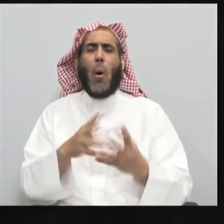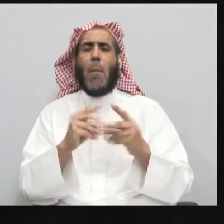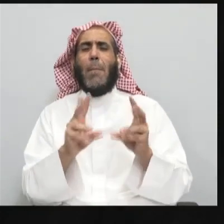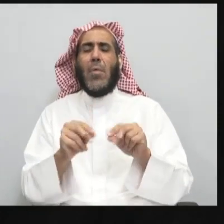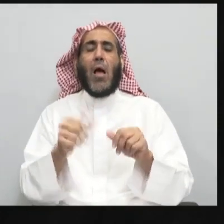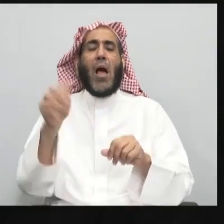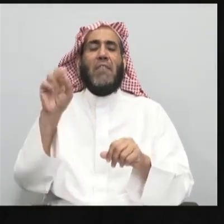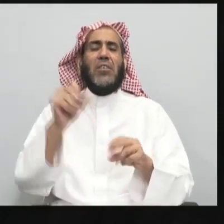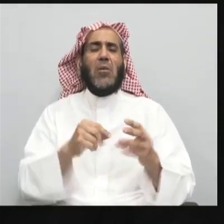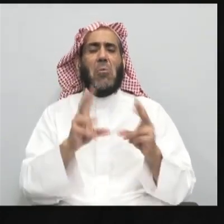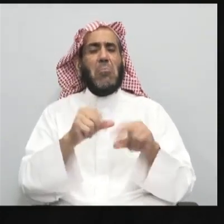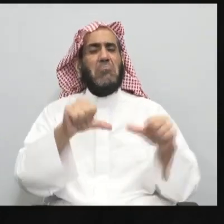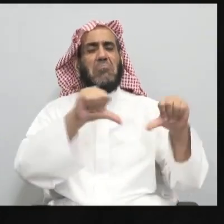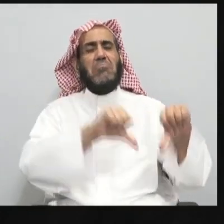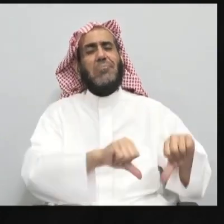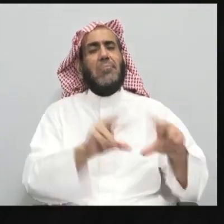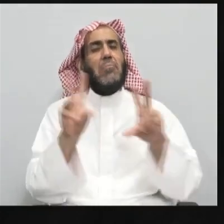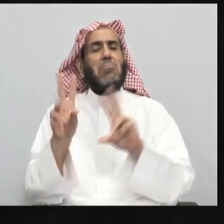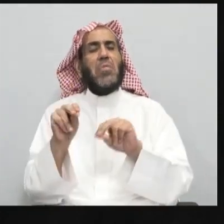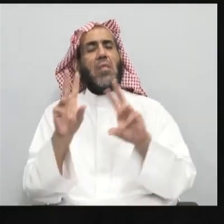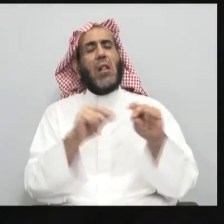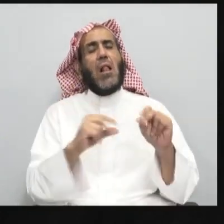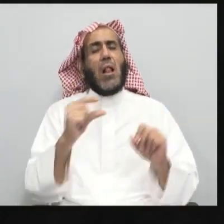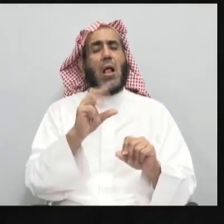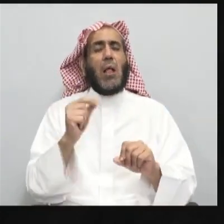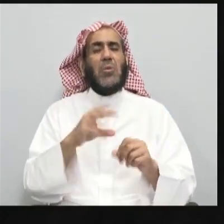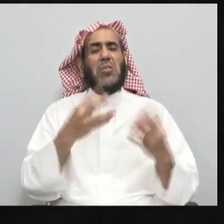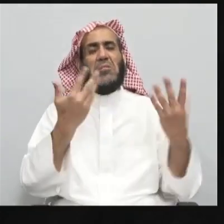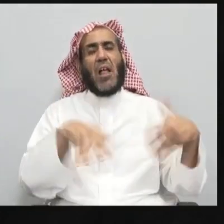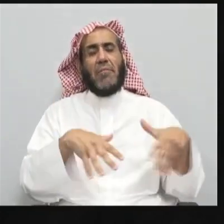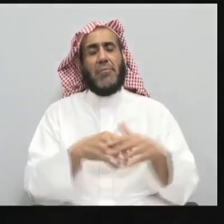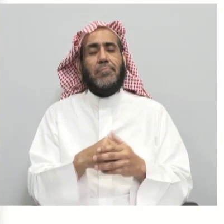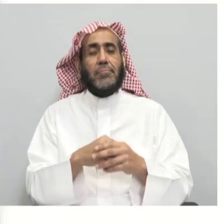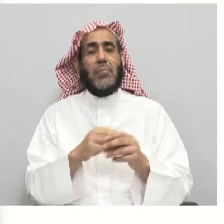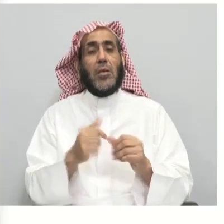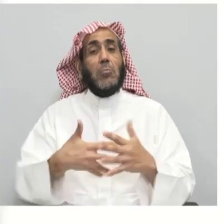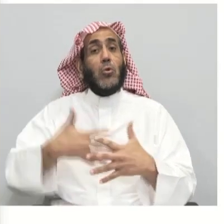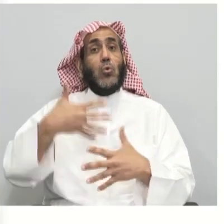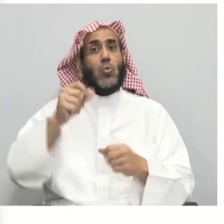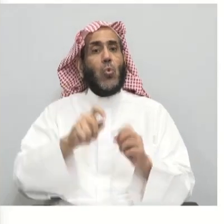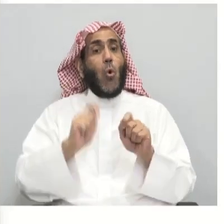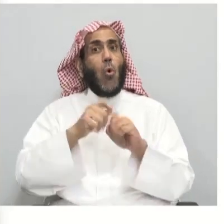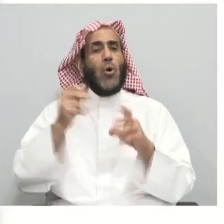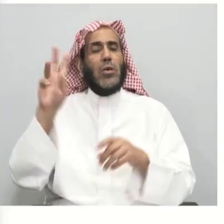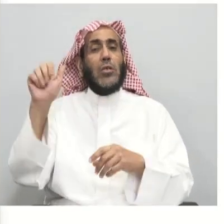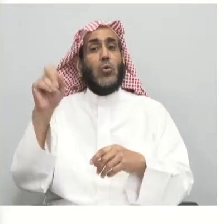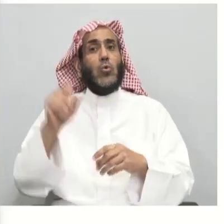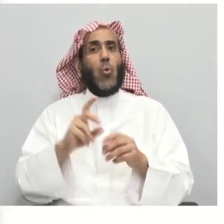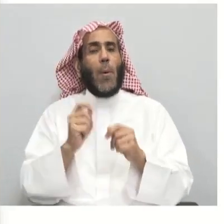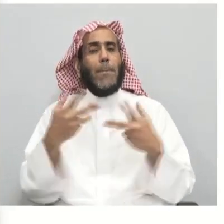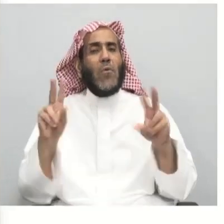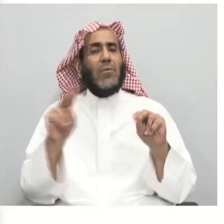اذا هذه احد مرادفات كلمه اتلاف كلمه نشوء المرادف